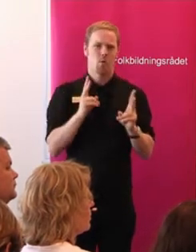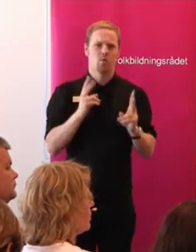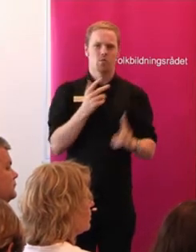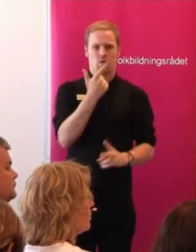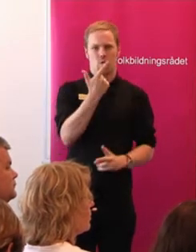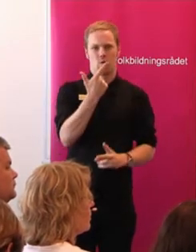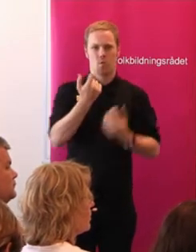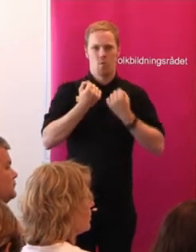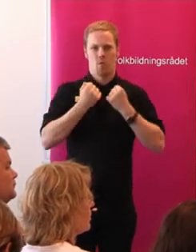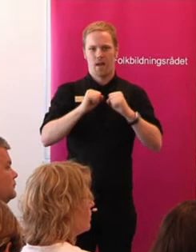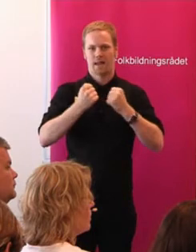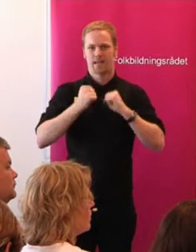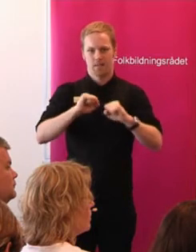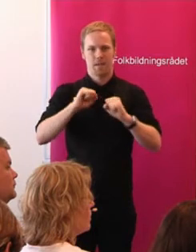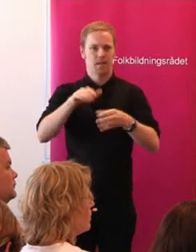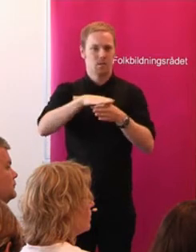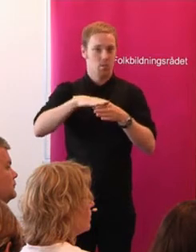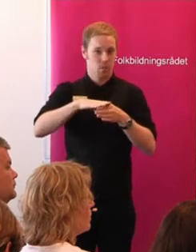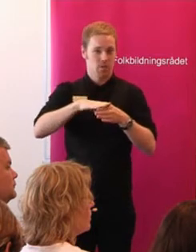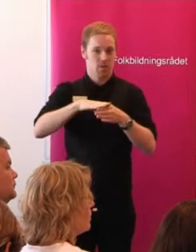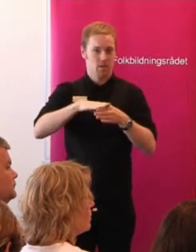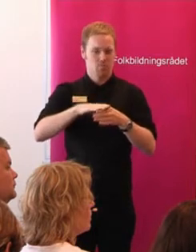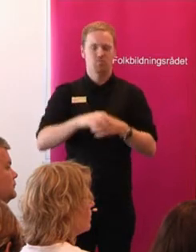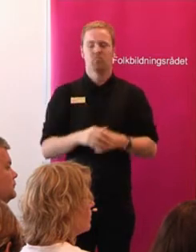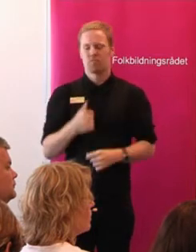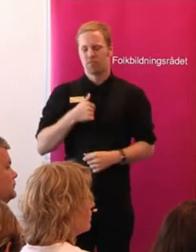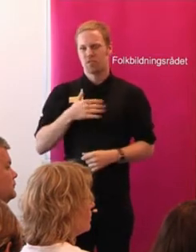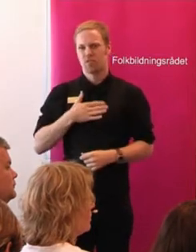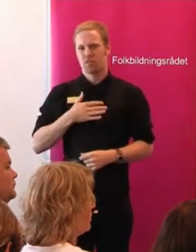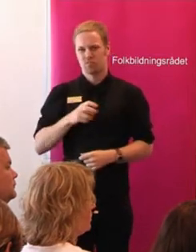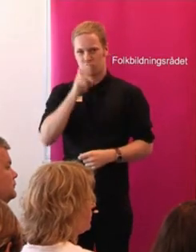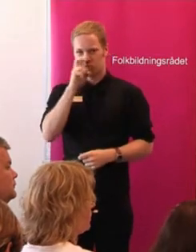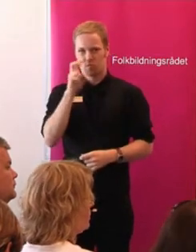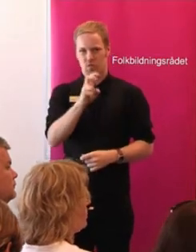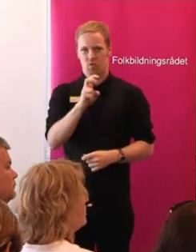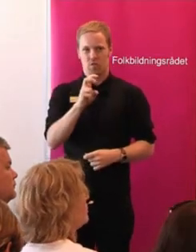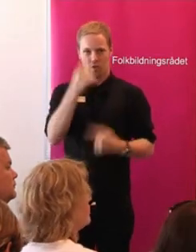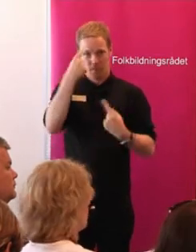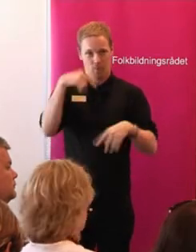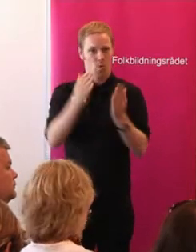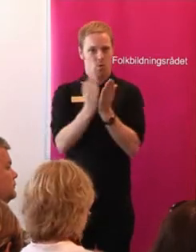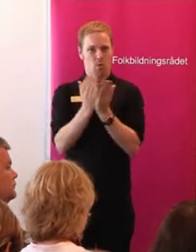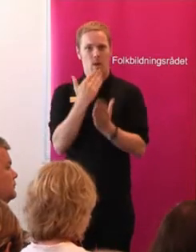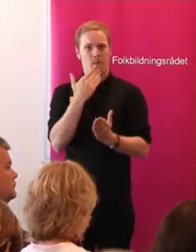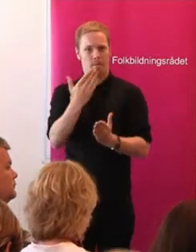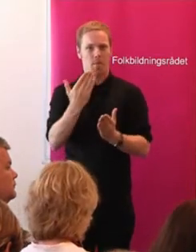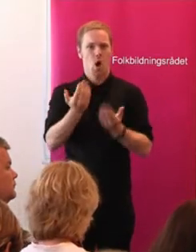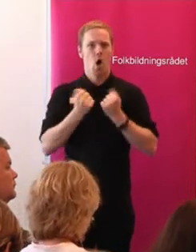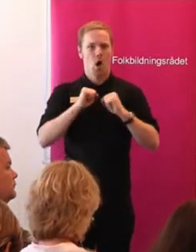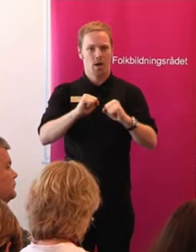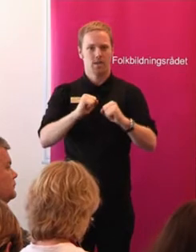då verkar folkhögskolan vara en god aktör på arbetsmarknaden.